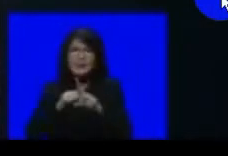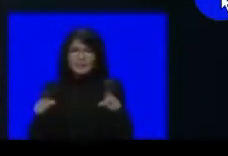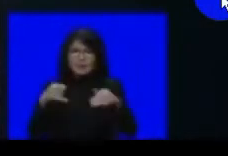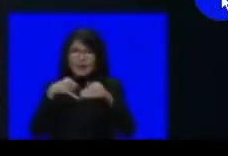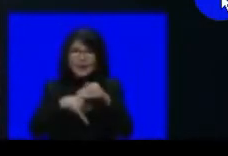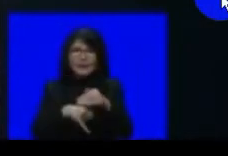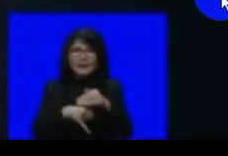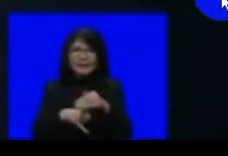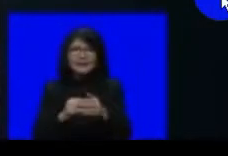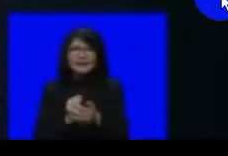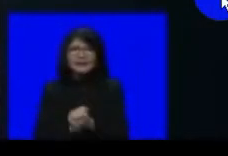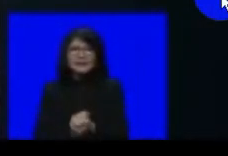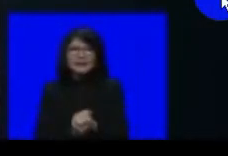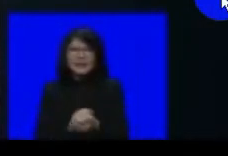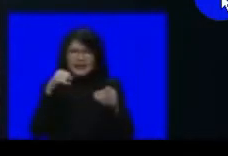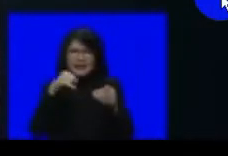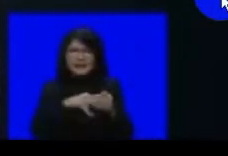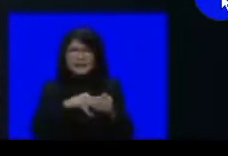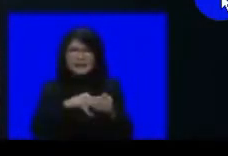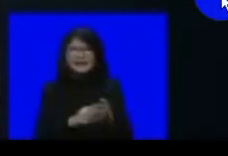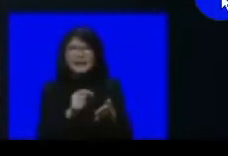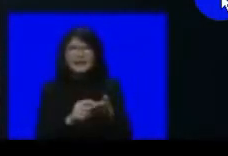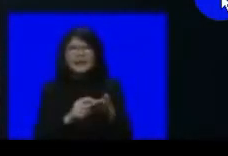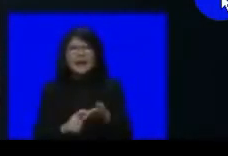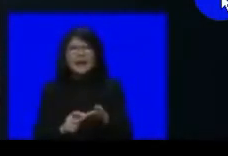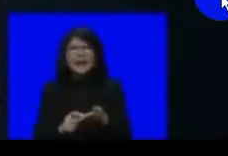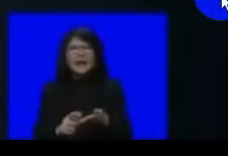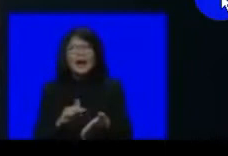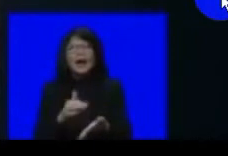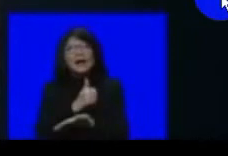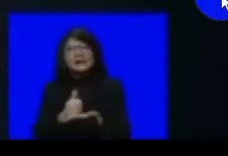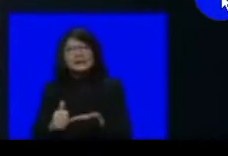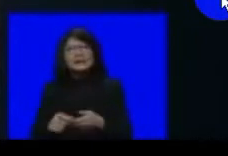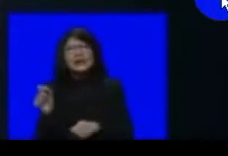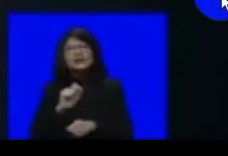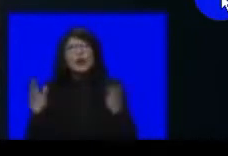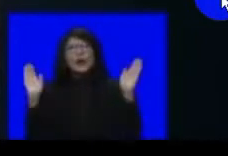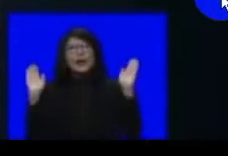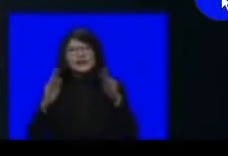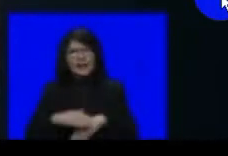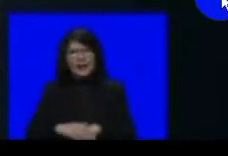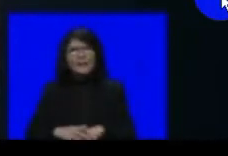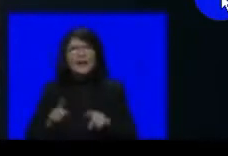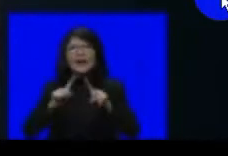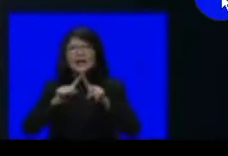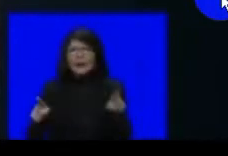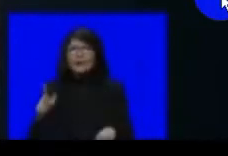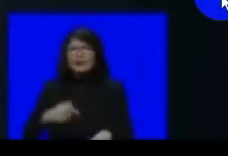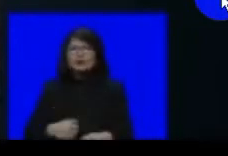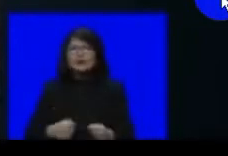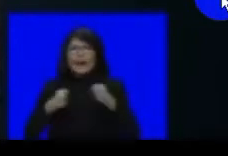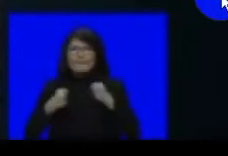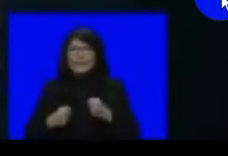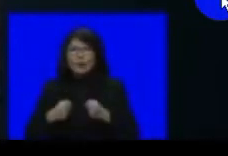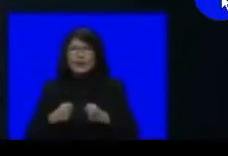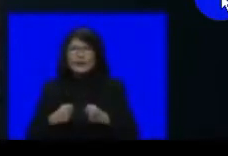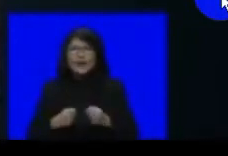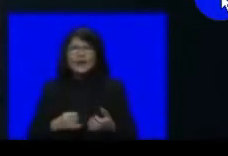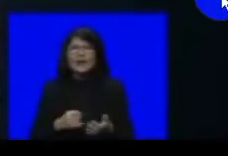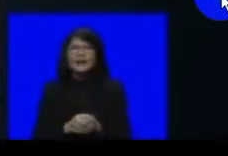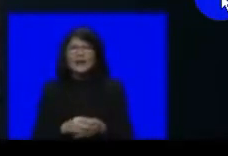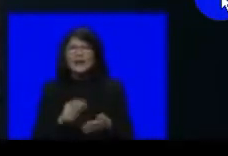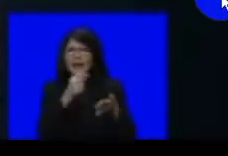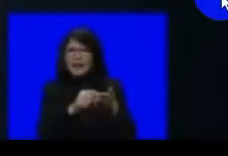dengan konten-konten yang khas madrasah. Tetapi di sini perlu penguatan konten-konten